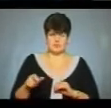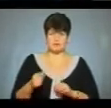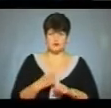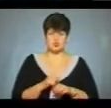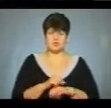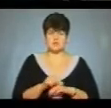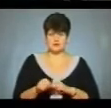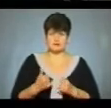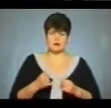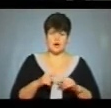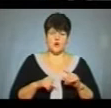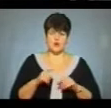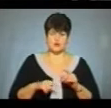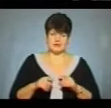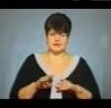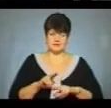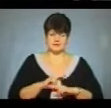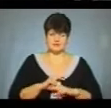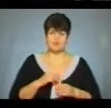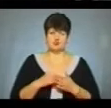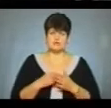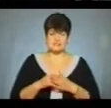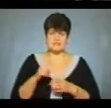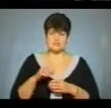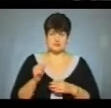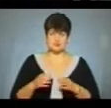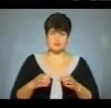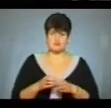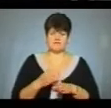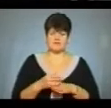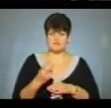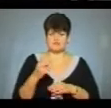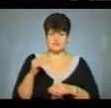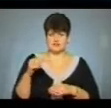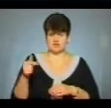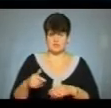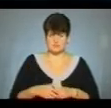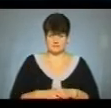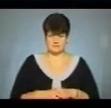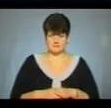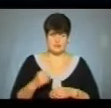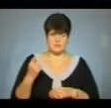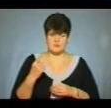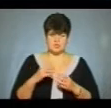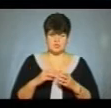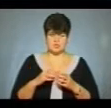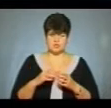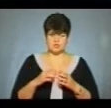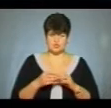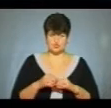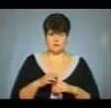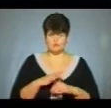кордоном. Для родини загиблих із бюджету Залозецької громади виділили 2000 гривень. Перша сума, я чув, що